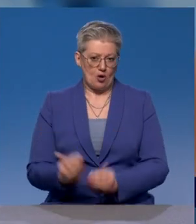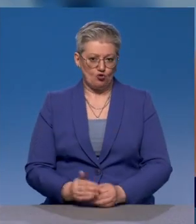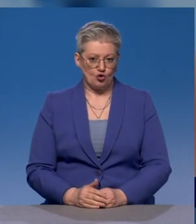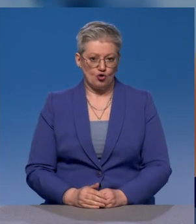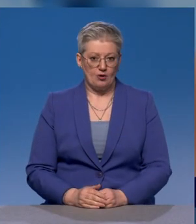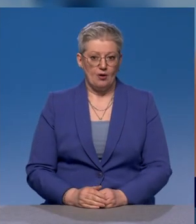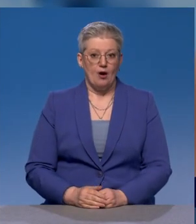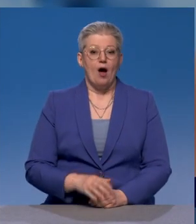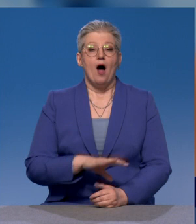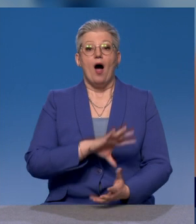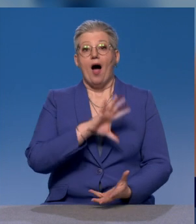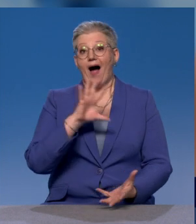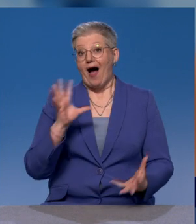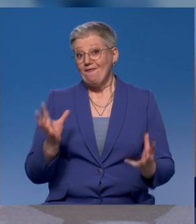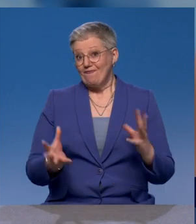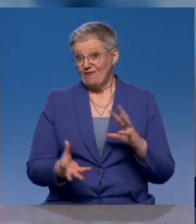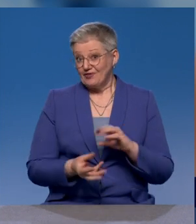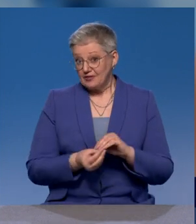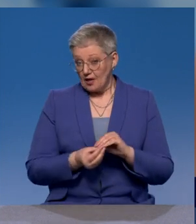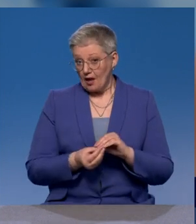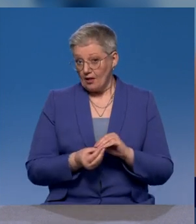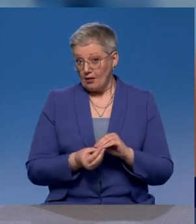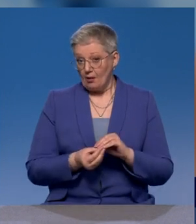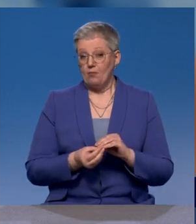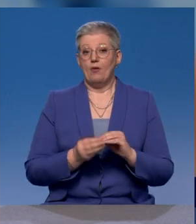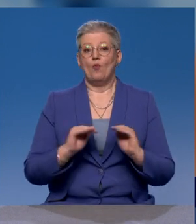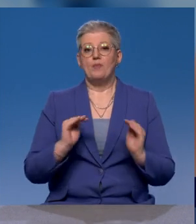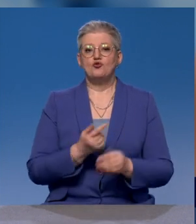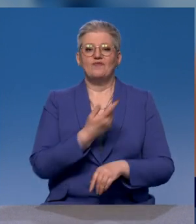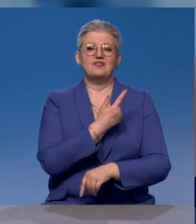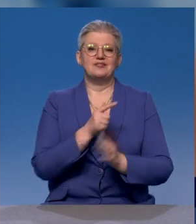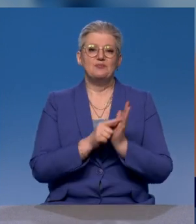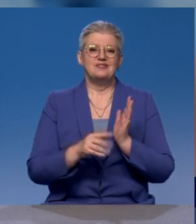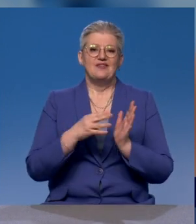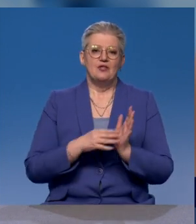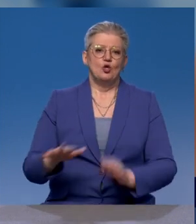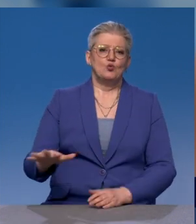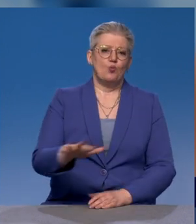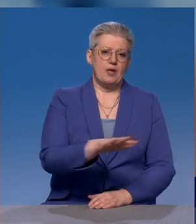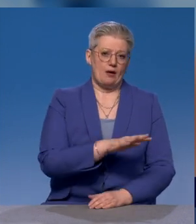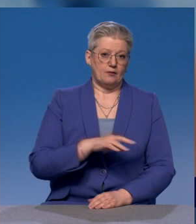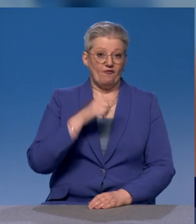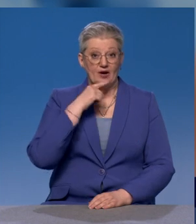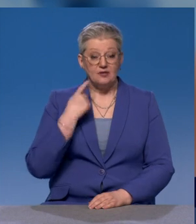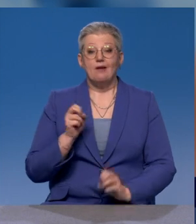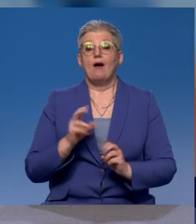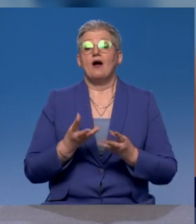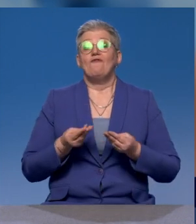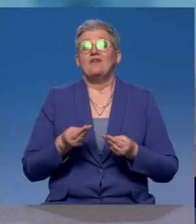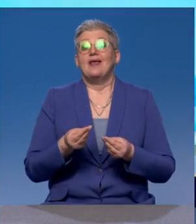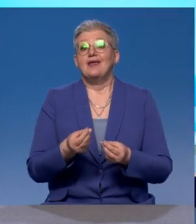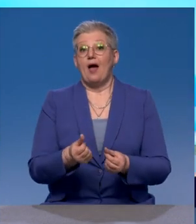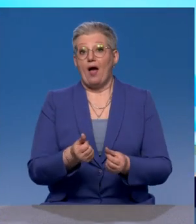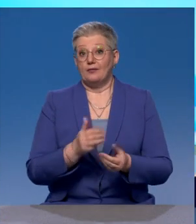уровень обеспеченности средним медперсоналом уменьшился в 79 субъектах. Как повлияют на ситуацию предлагаемые